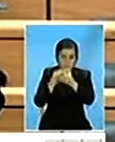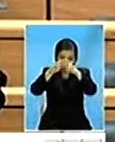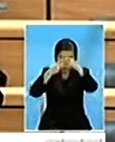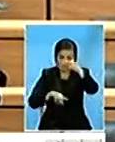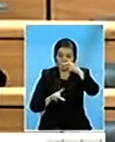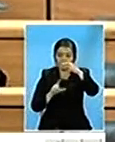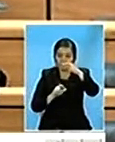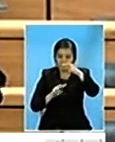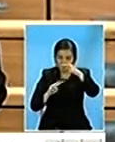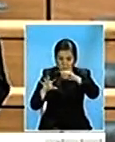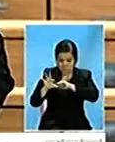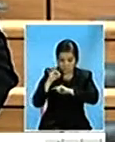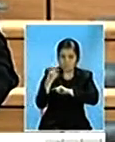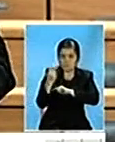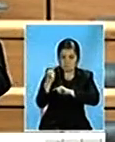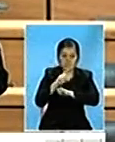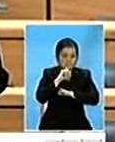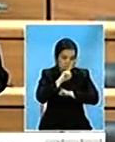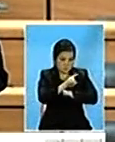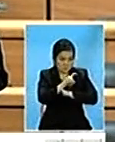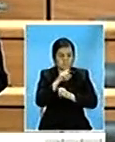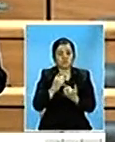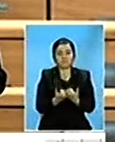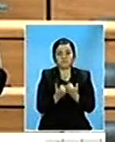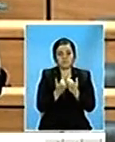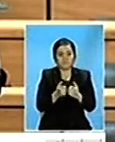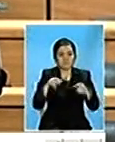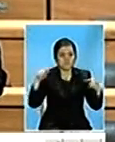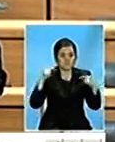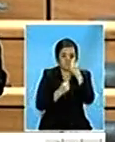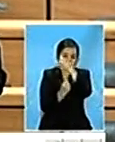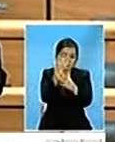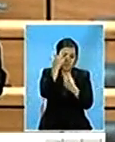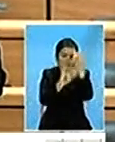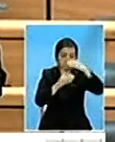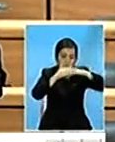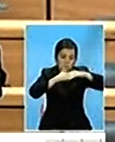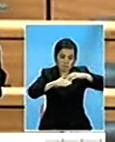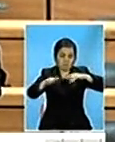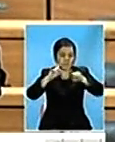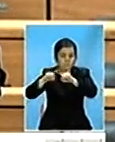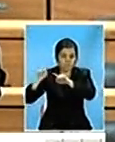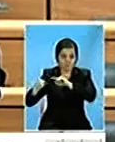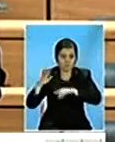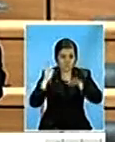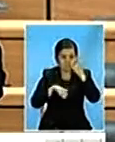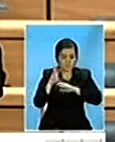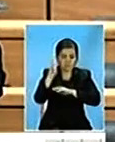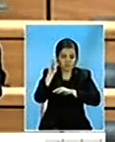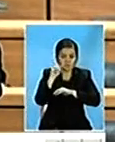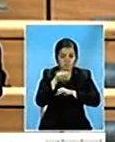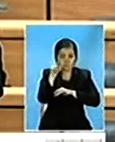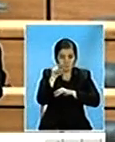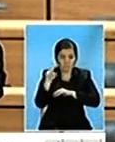ครับท่านประธานที่เคารพครับขณะนี้พื้นที่ชุ่มน้ำในโลกเนี่ยมีอยู่เพียง 6%